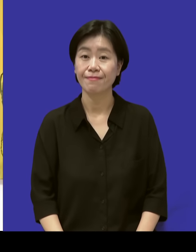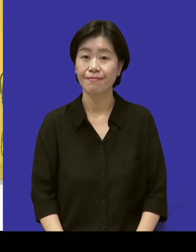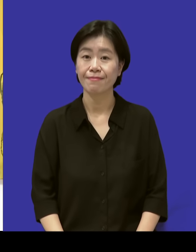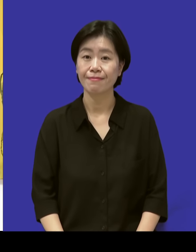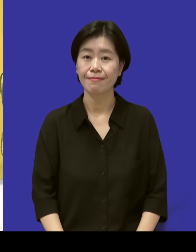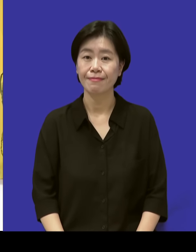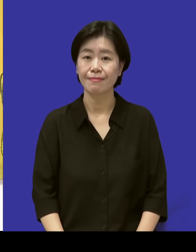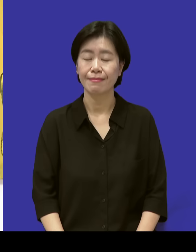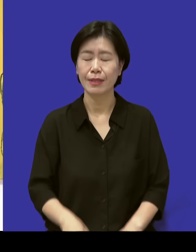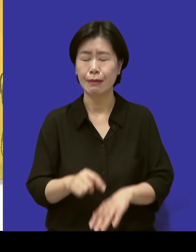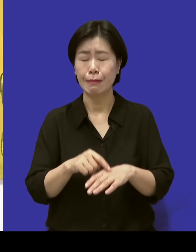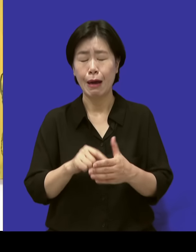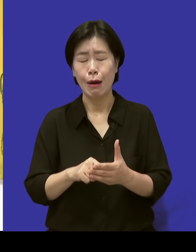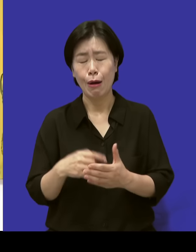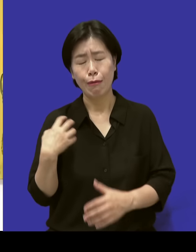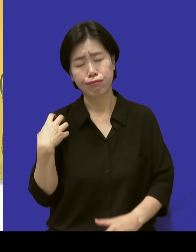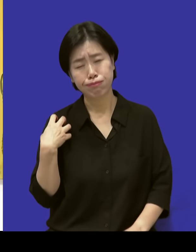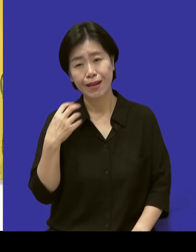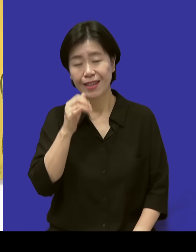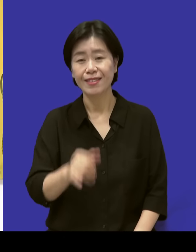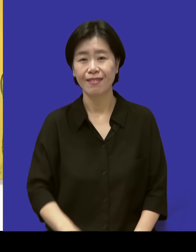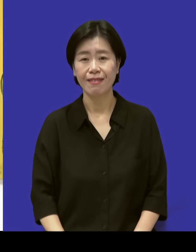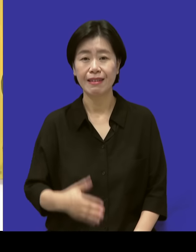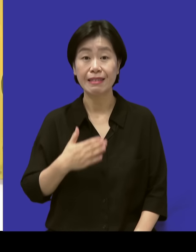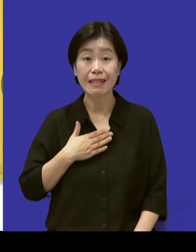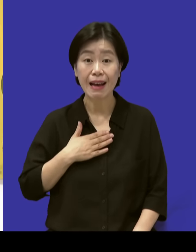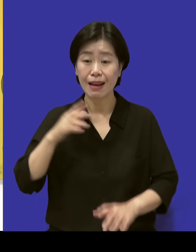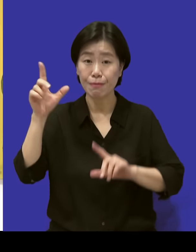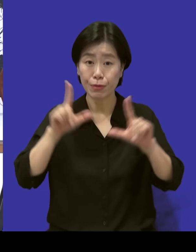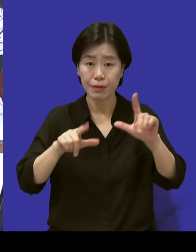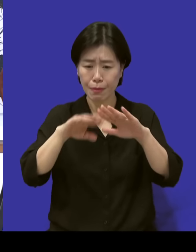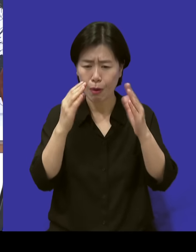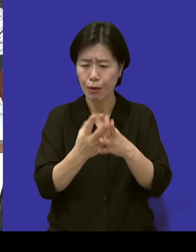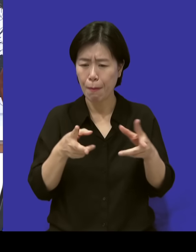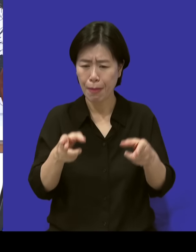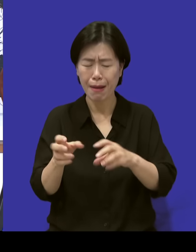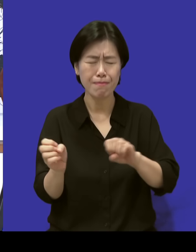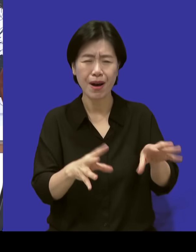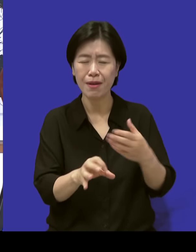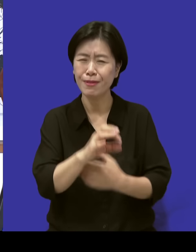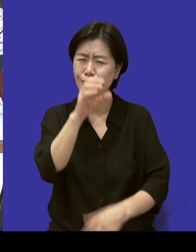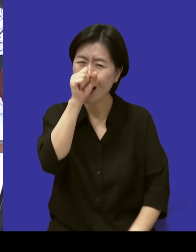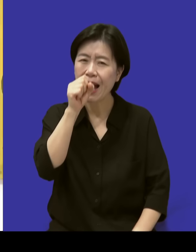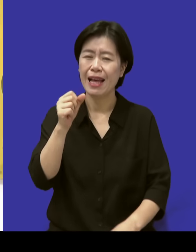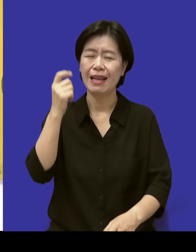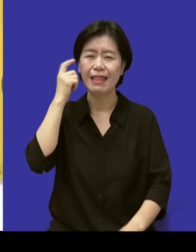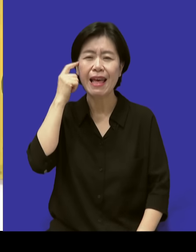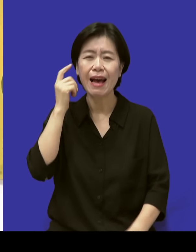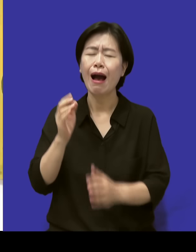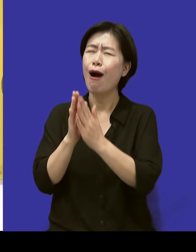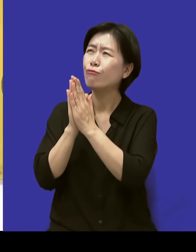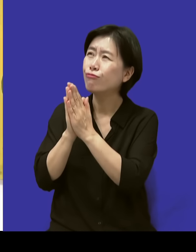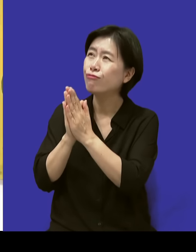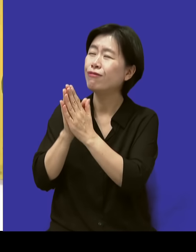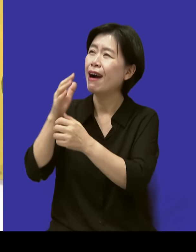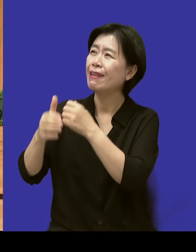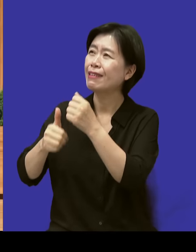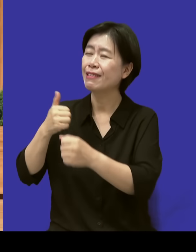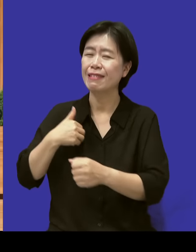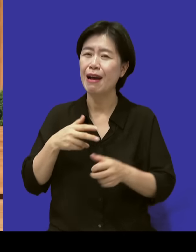너무 무거운 거예요. 아, 내 거 통편집 됐으면 좋겠다. 네네. 이런 생각을 되게 많이 하고 기도도 했어요. 제 거 통편집 되게